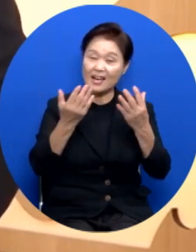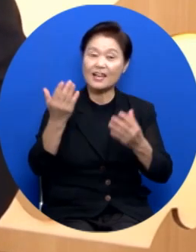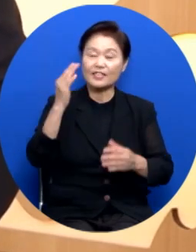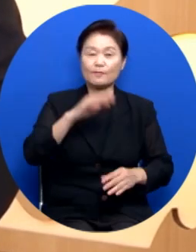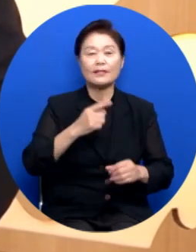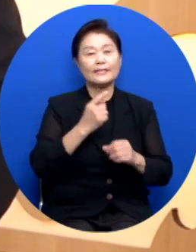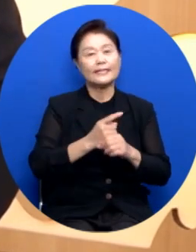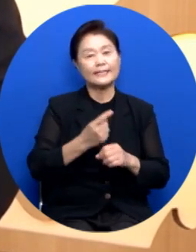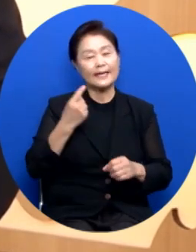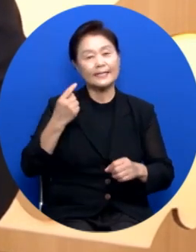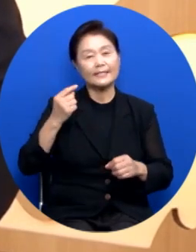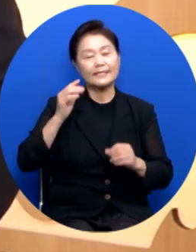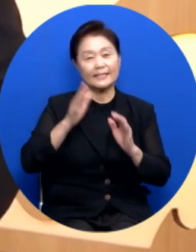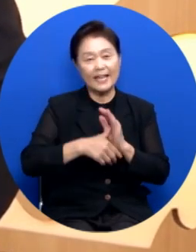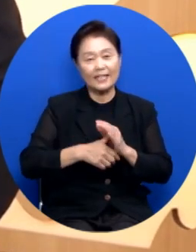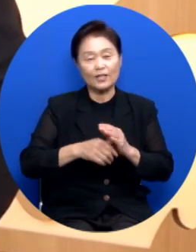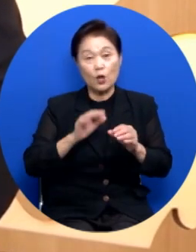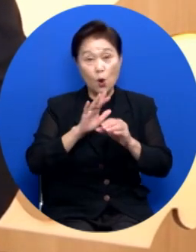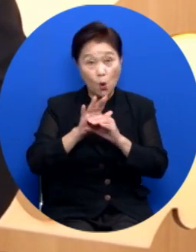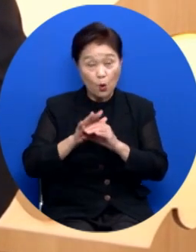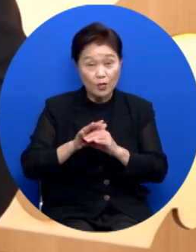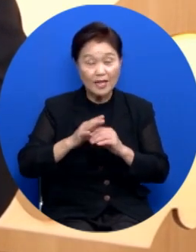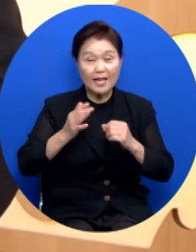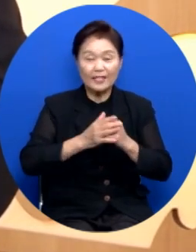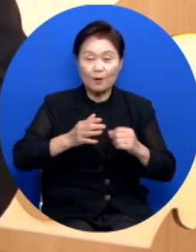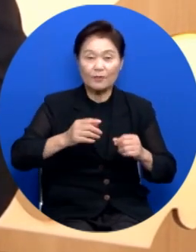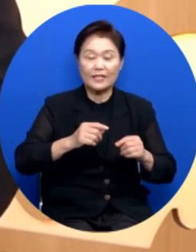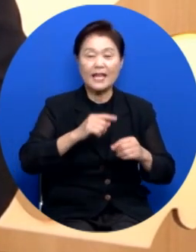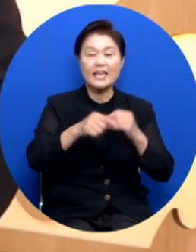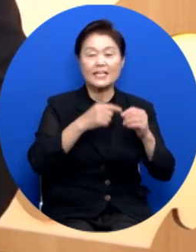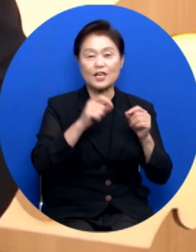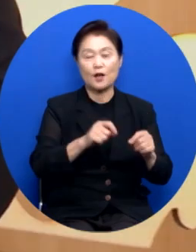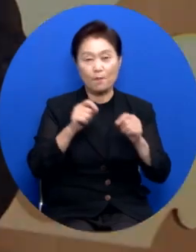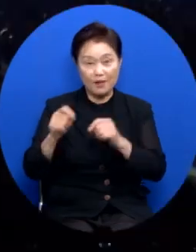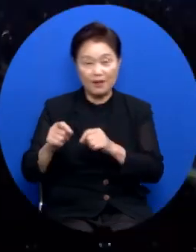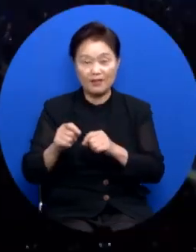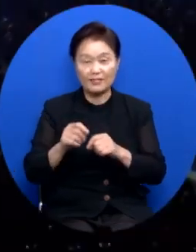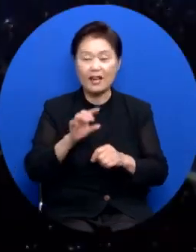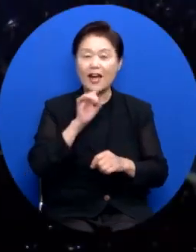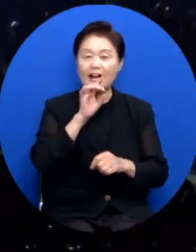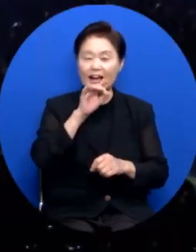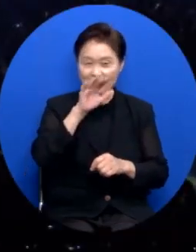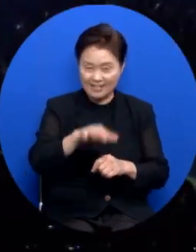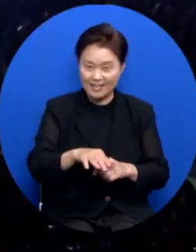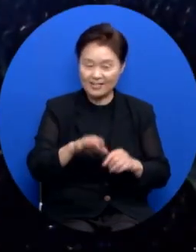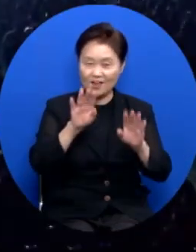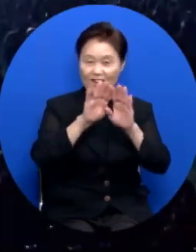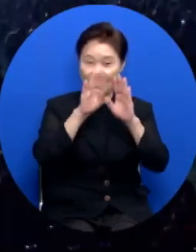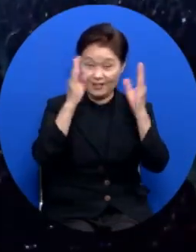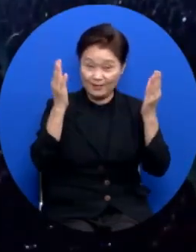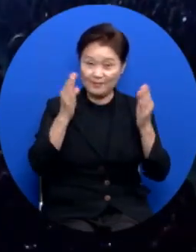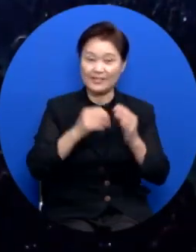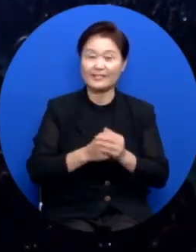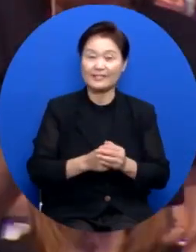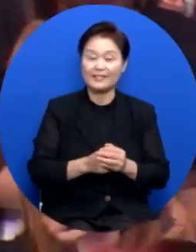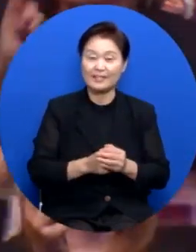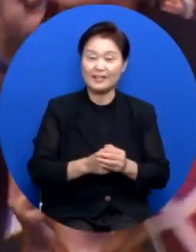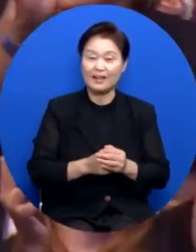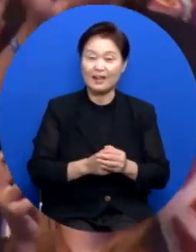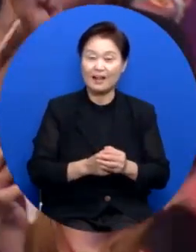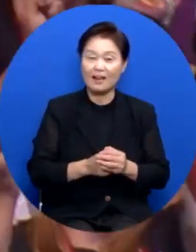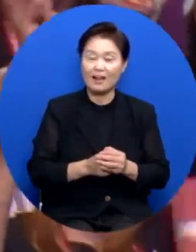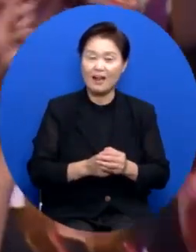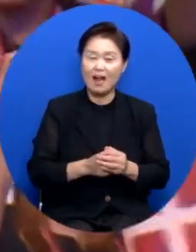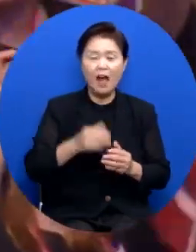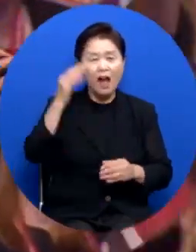작년에는 이제 코로나 때문에 한해가 미뤄져서 강릉에서 행 됐거든요 그때는 저희가 언제 또